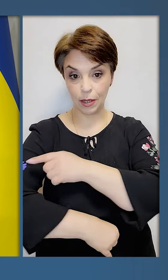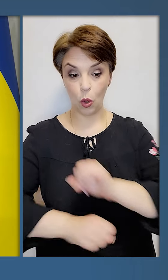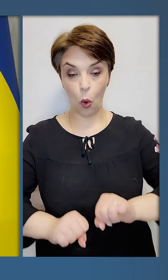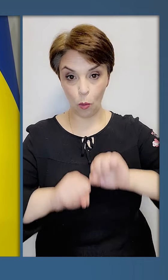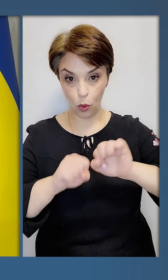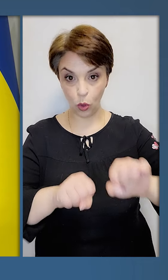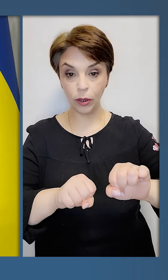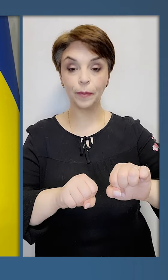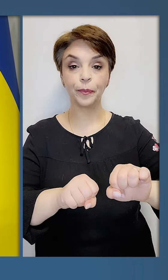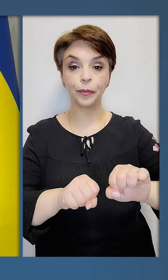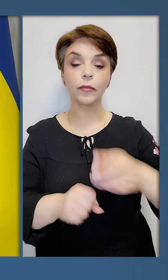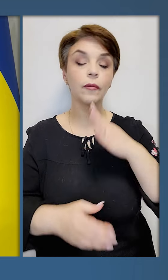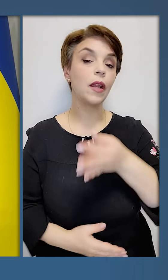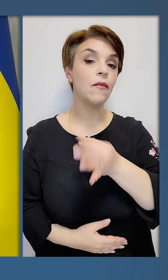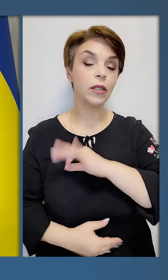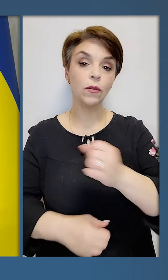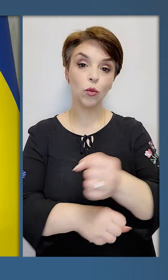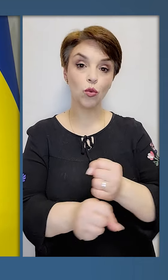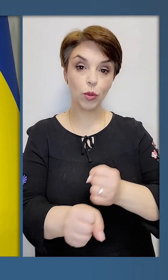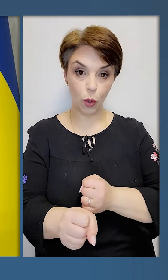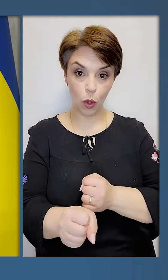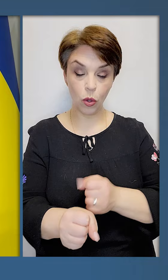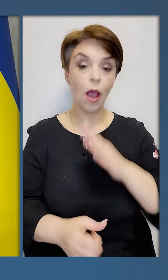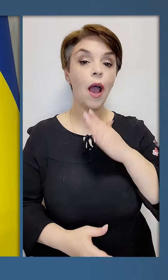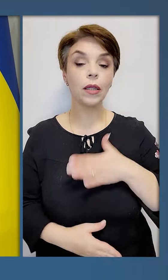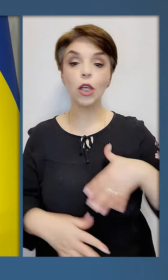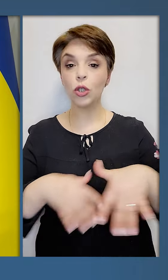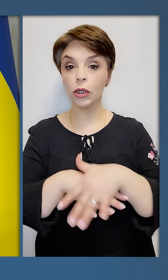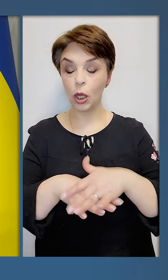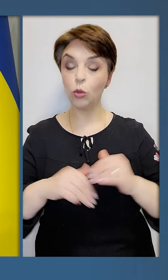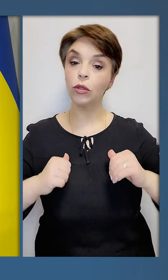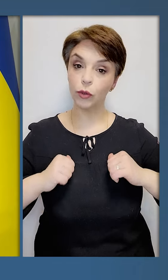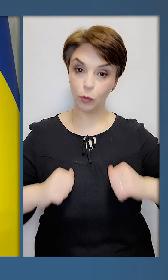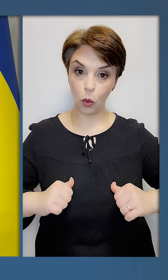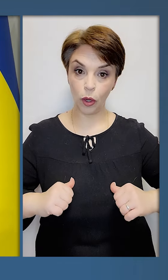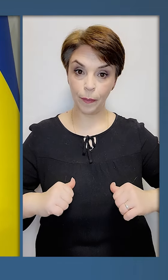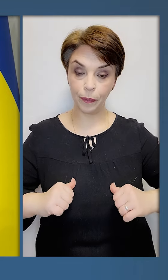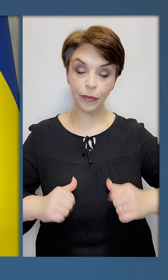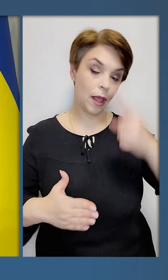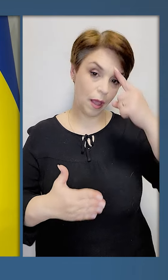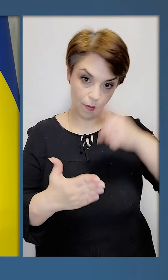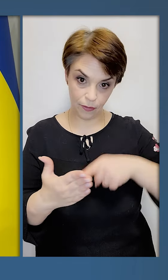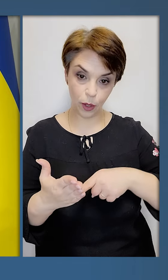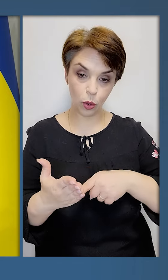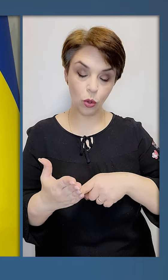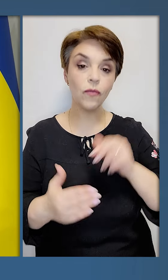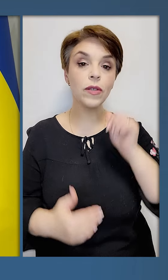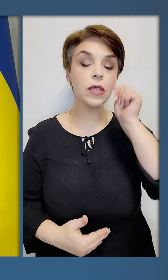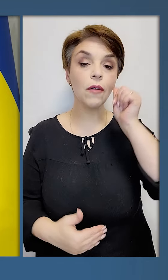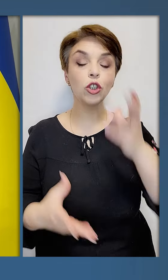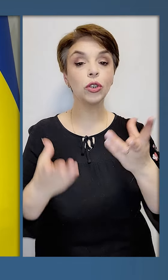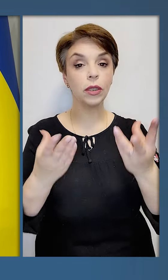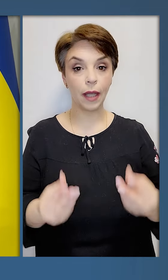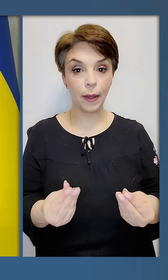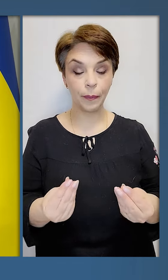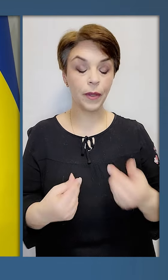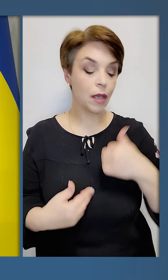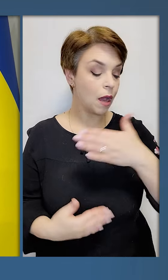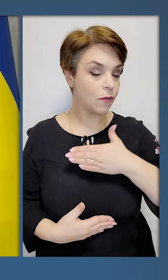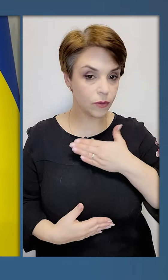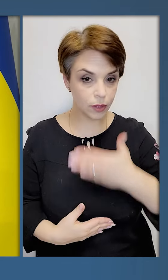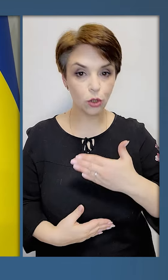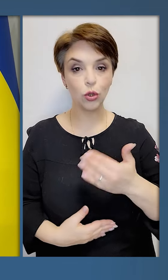оборони ефективною зброєю, а наших народів спокоєм, вірою в завтрашній день.